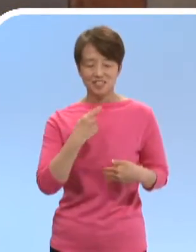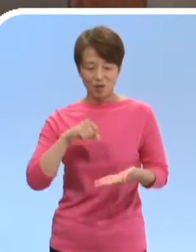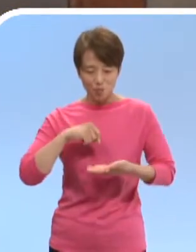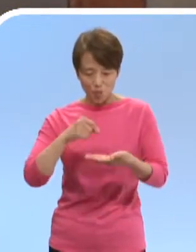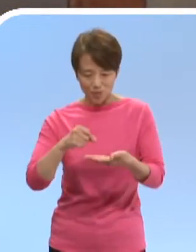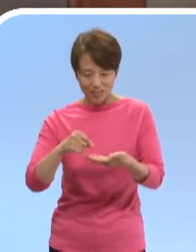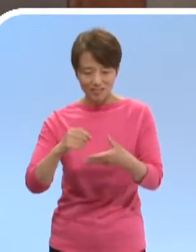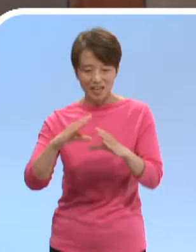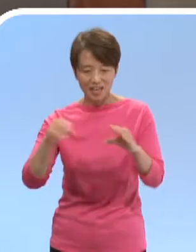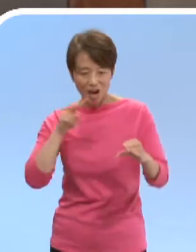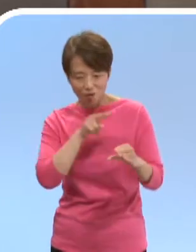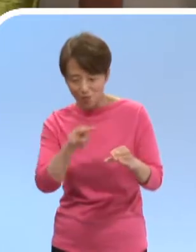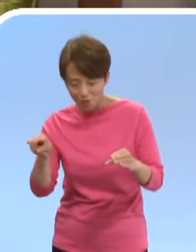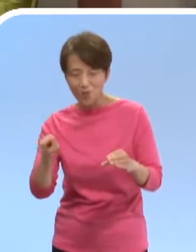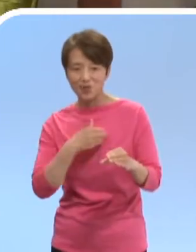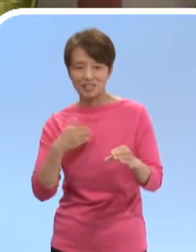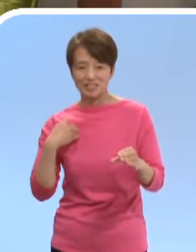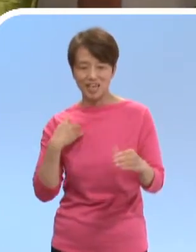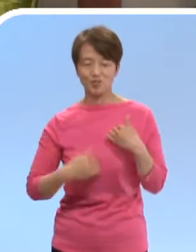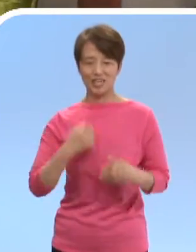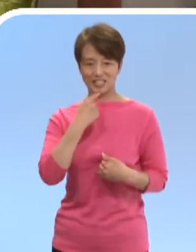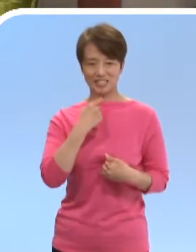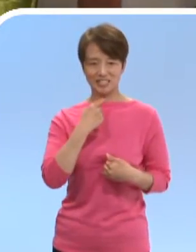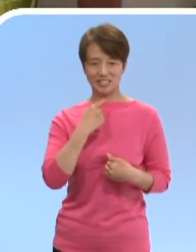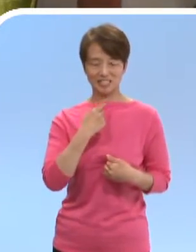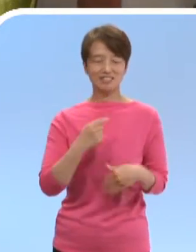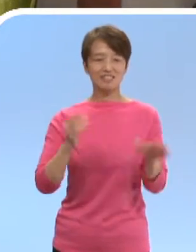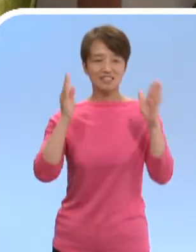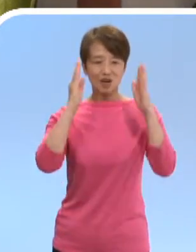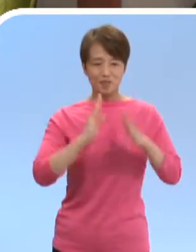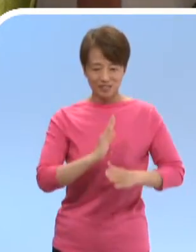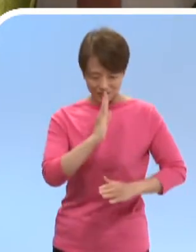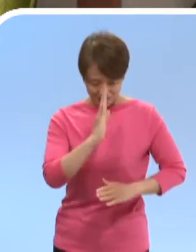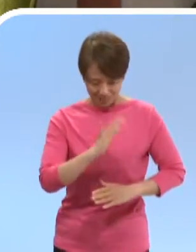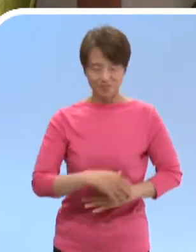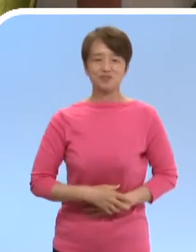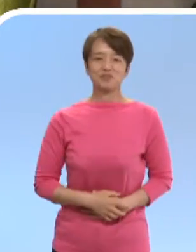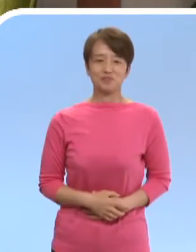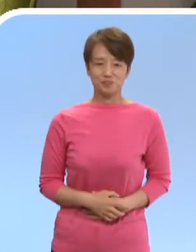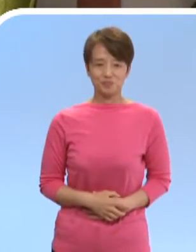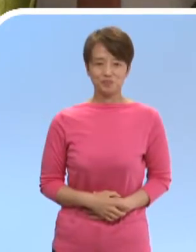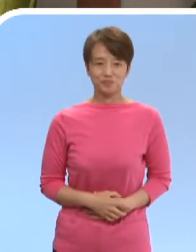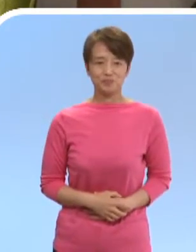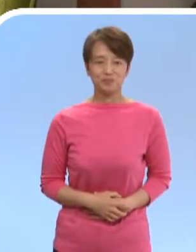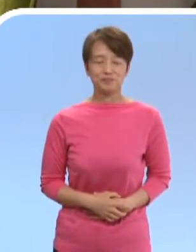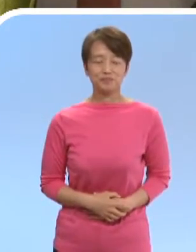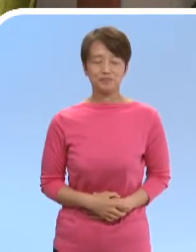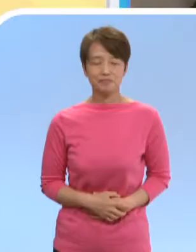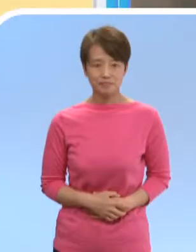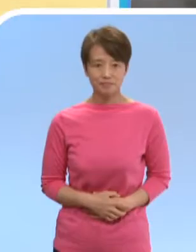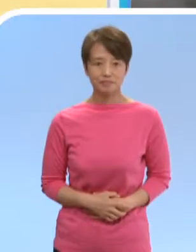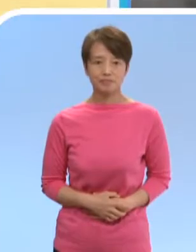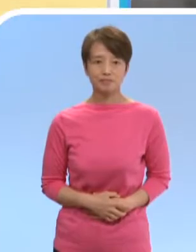し、お子さんの笑顔も 笑顔の揚げパンプロジェクトともに広げていってください。 頑張ります。